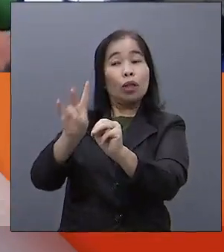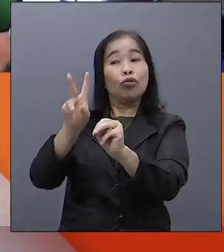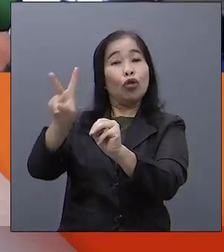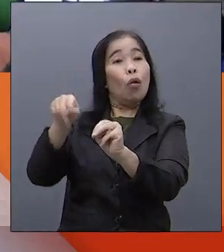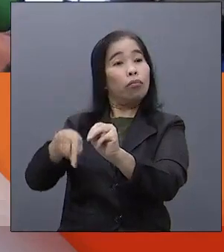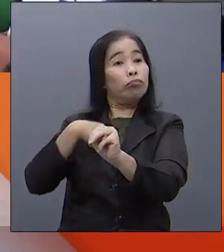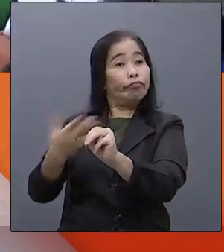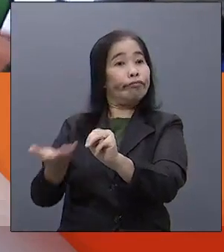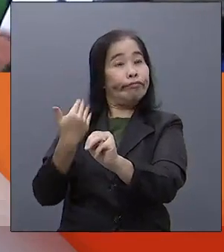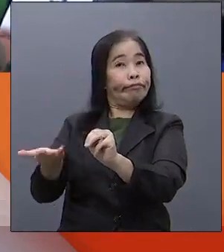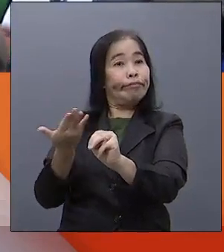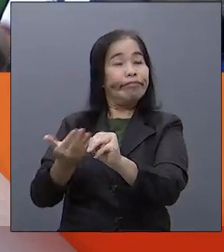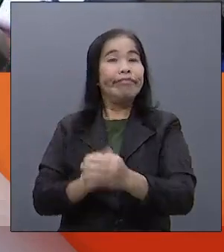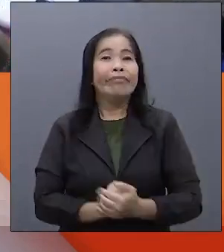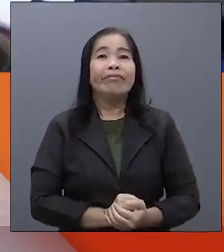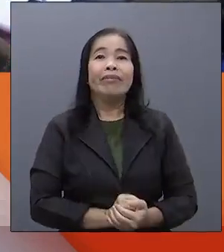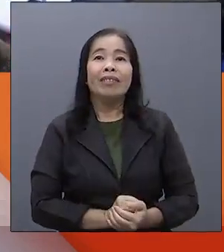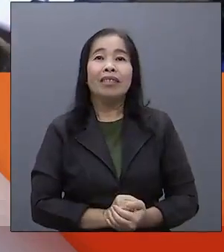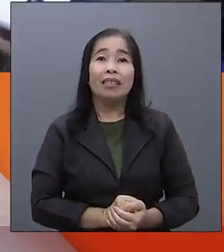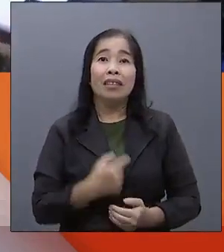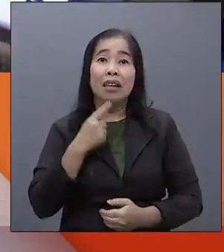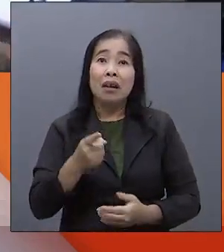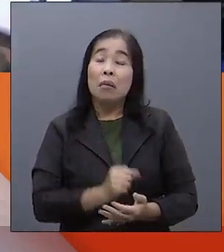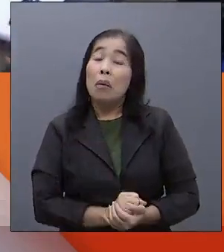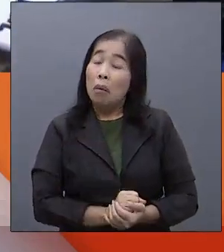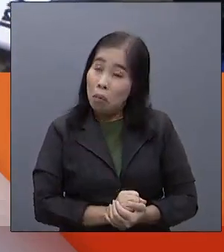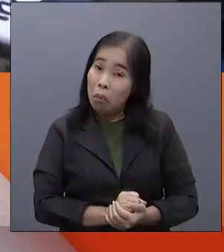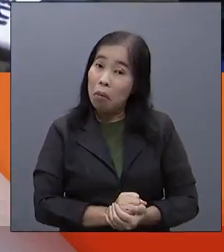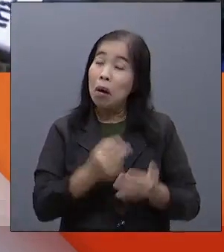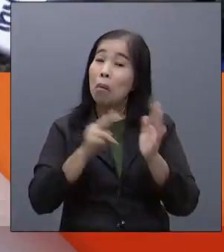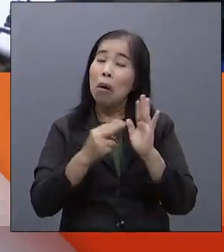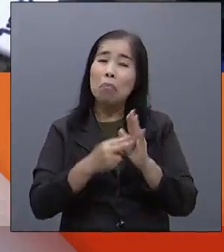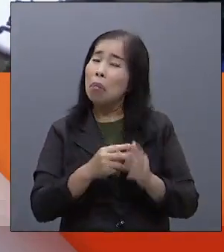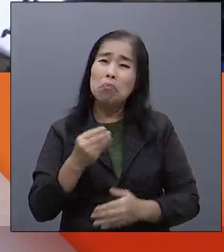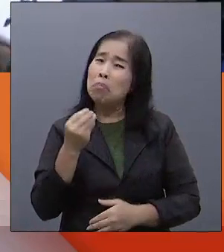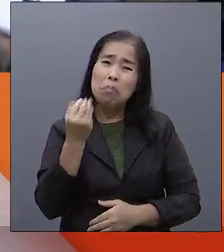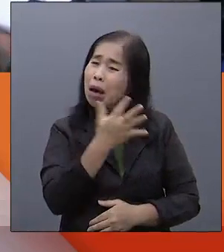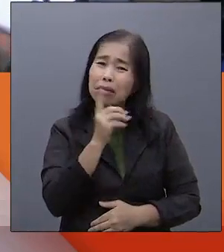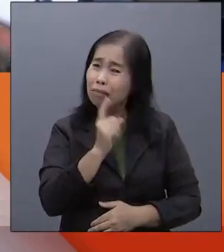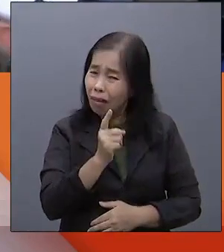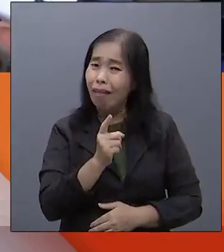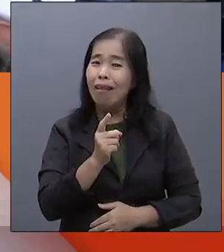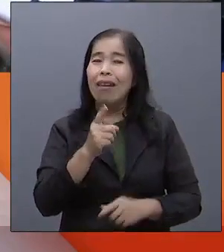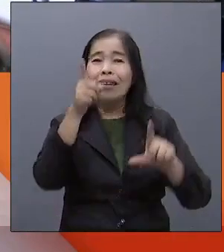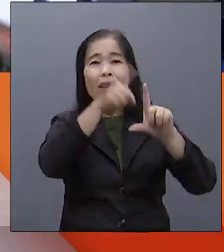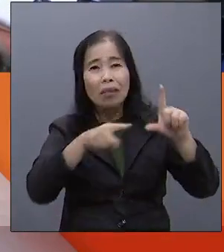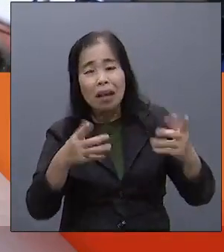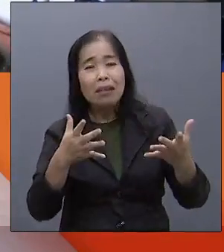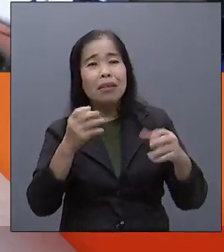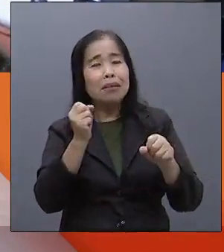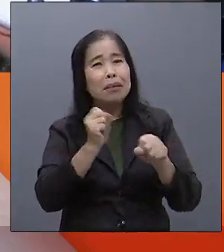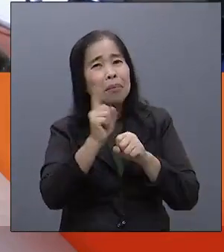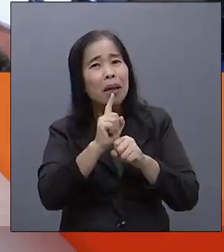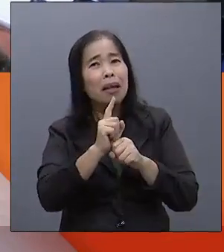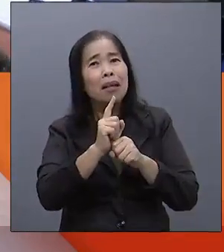วจะไม่โหวตให้ทางเพื่อไทยและก้าวไกลมันจะทำให้ประเทศน่ะติดล็อกให้ไม่สามารถเลือกนายกรัฐมนตรีได้หรือเปล่าคะการปกครองมันจะการบริหาร